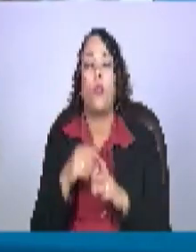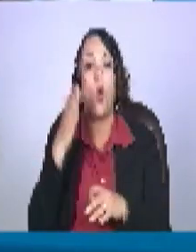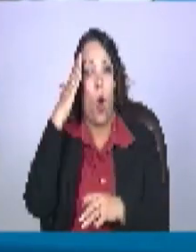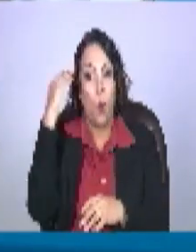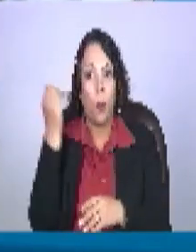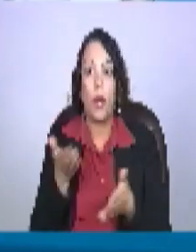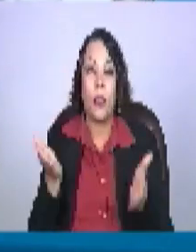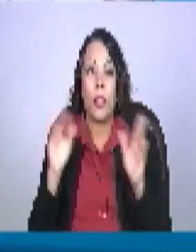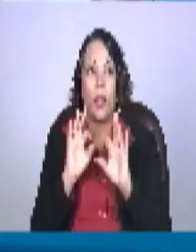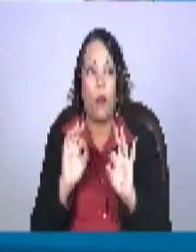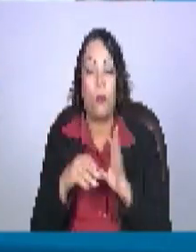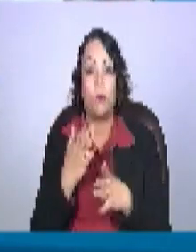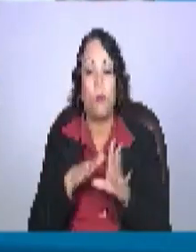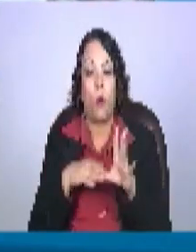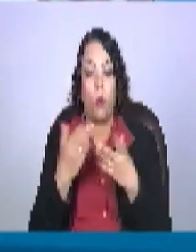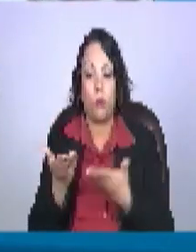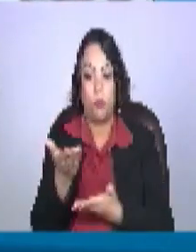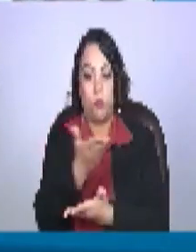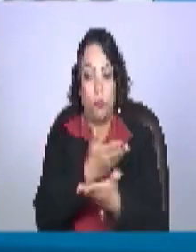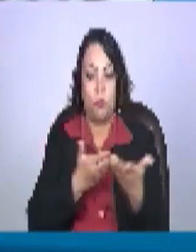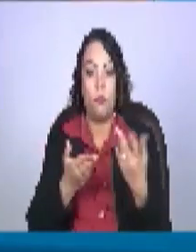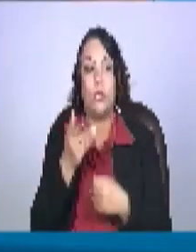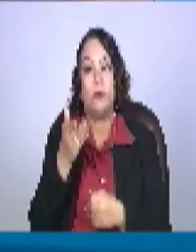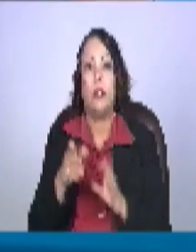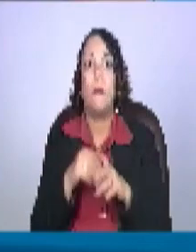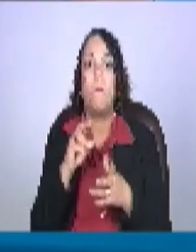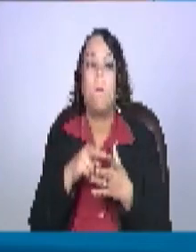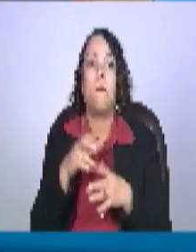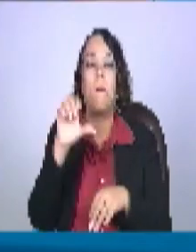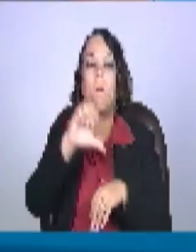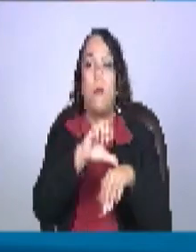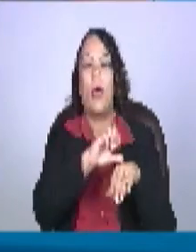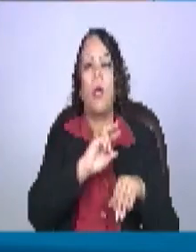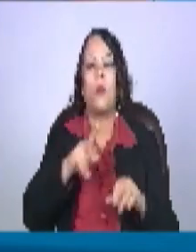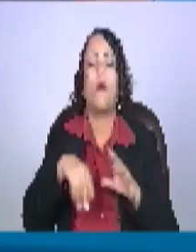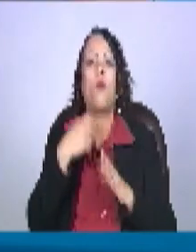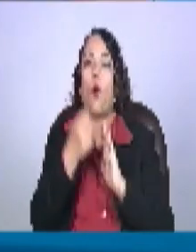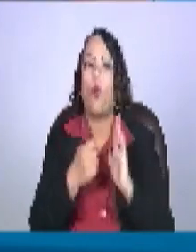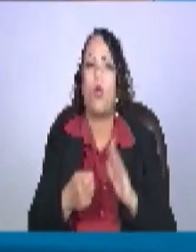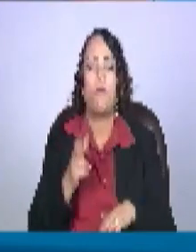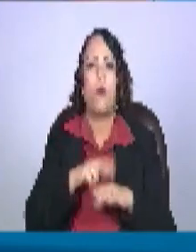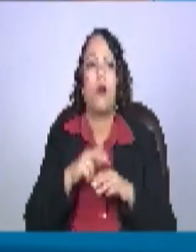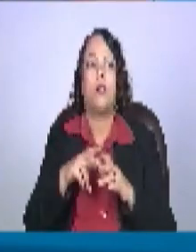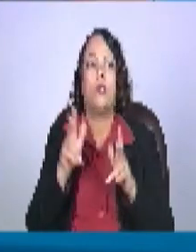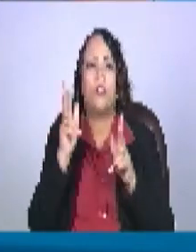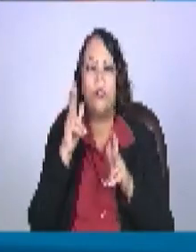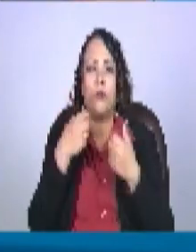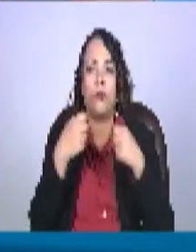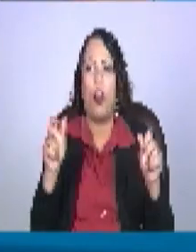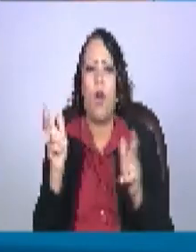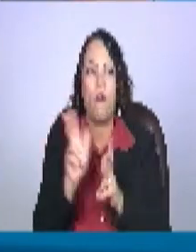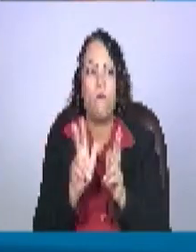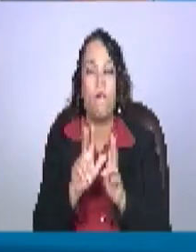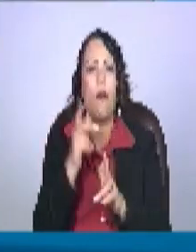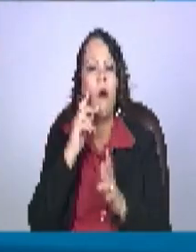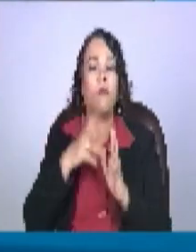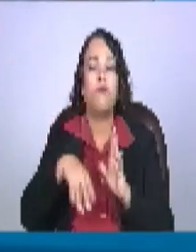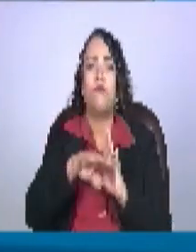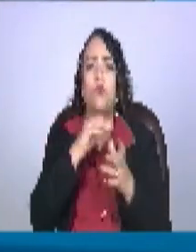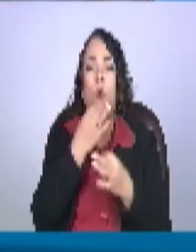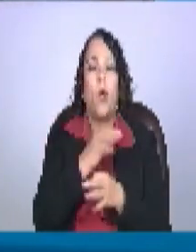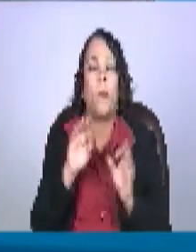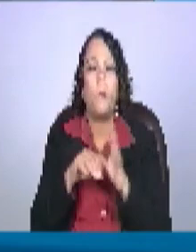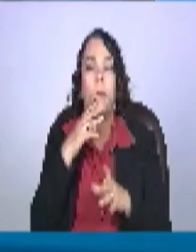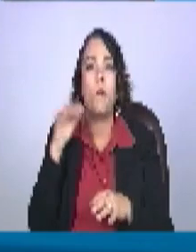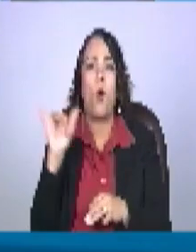كتير جدا من مناحي مختلفه كتاب صحفيين واساتذه الجامعات ومهتمين